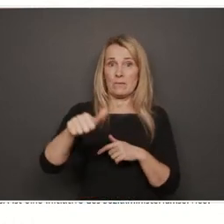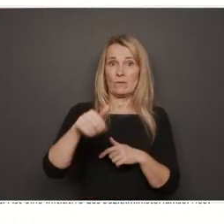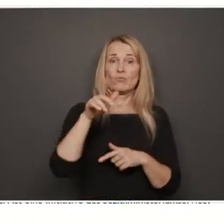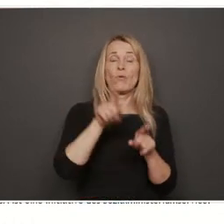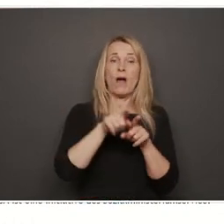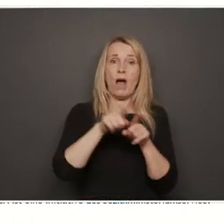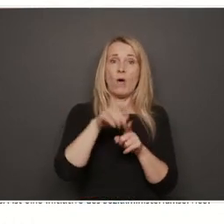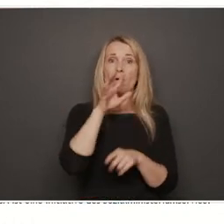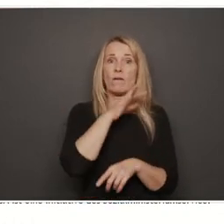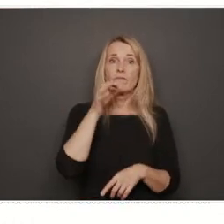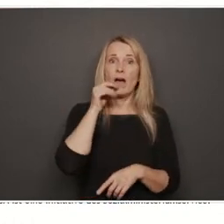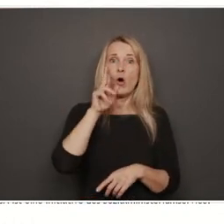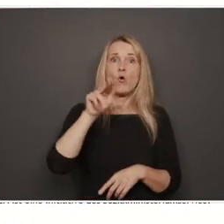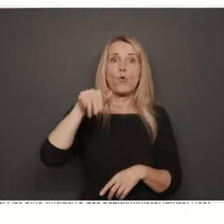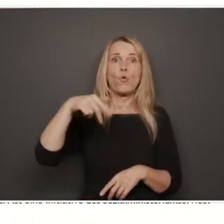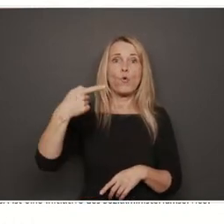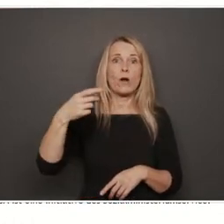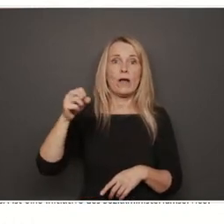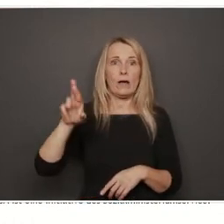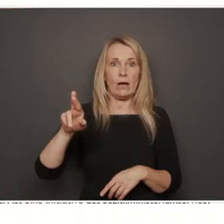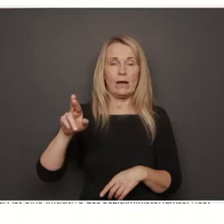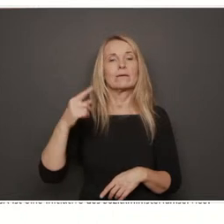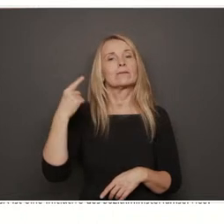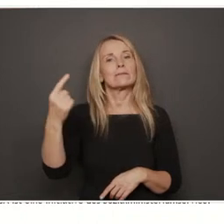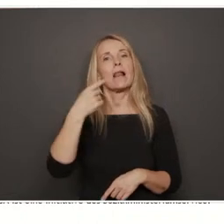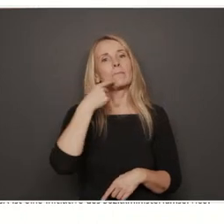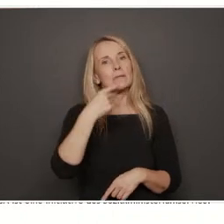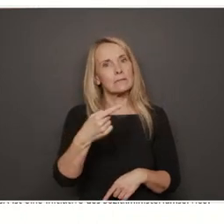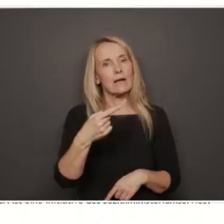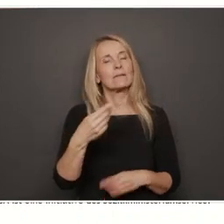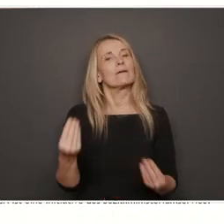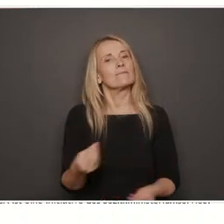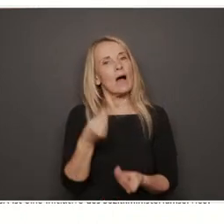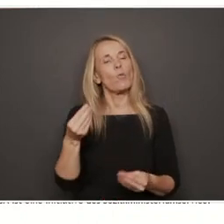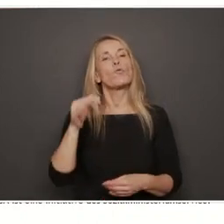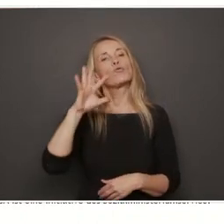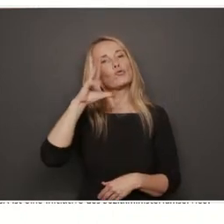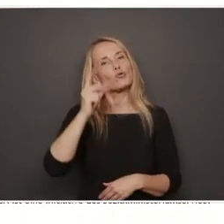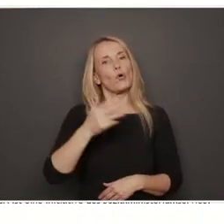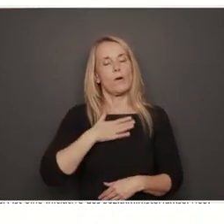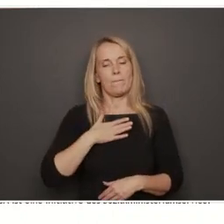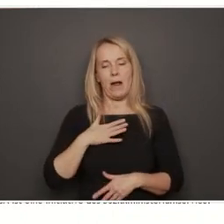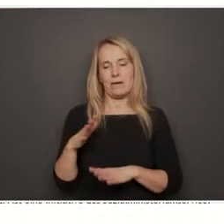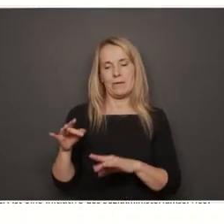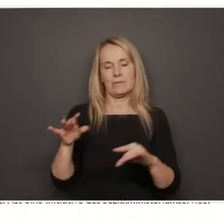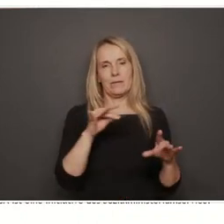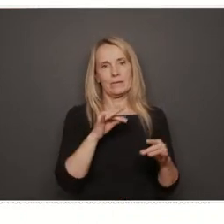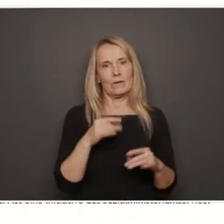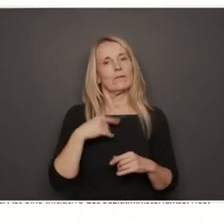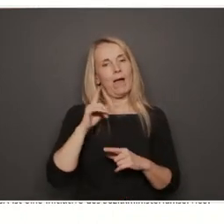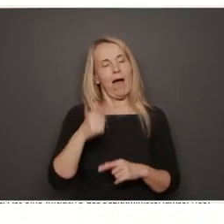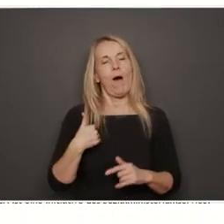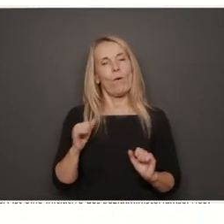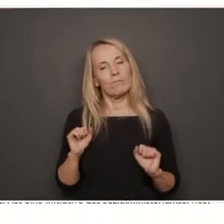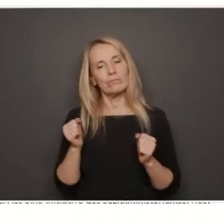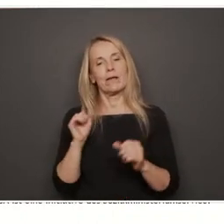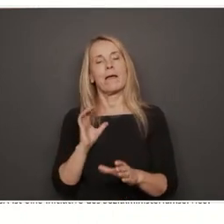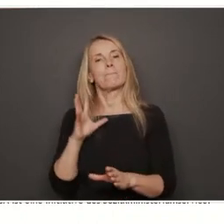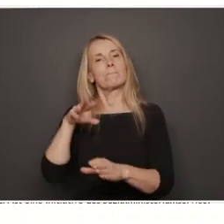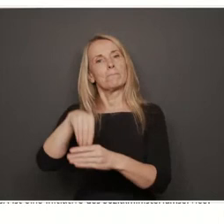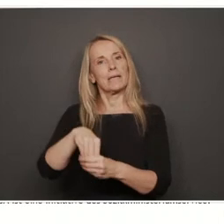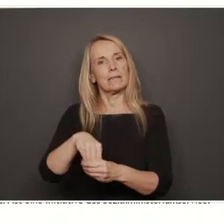ebenso Bettina Ungar. Sie sagt, weil es schön ist, mit meiner Tätigkeit dazu beitragen zu dürfen,